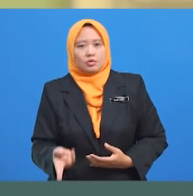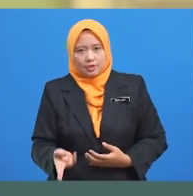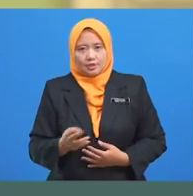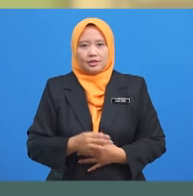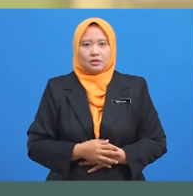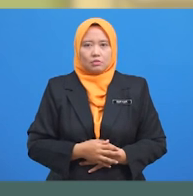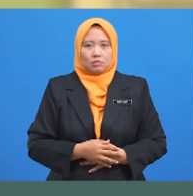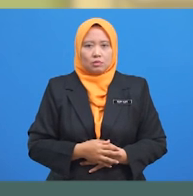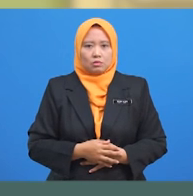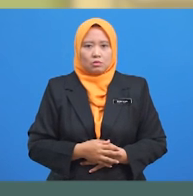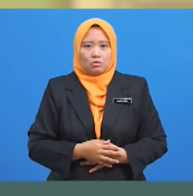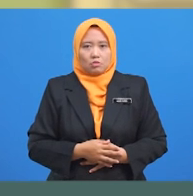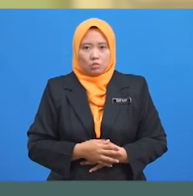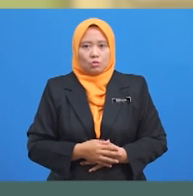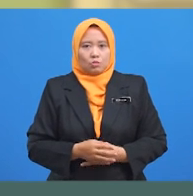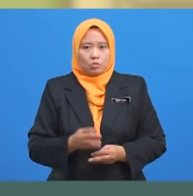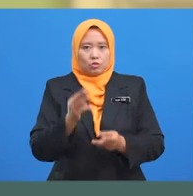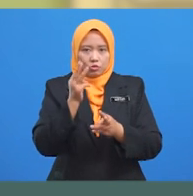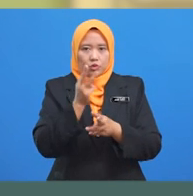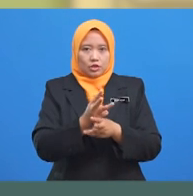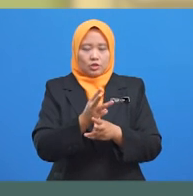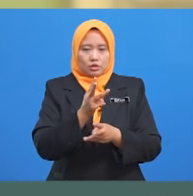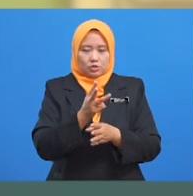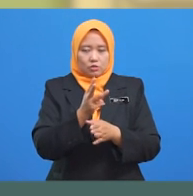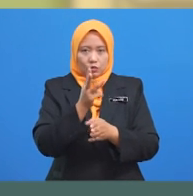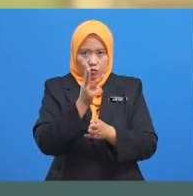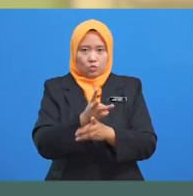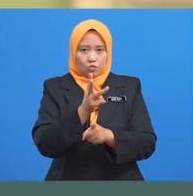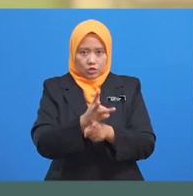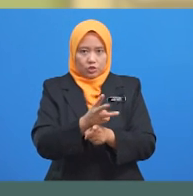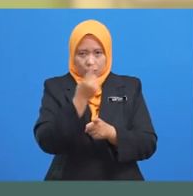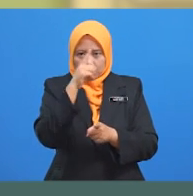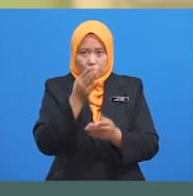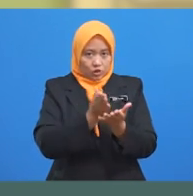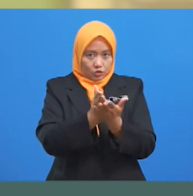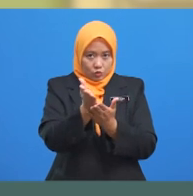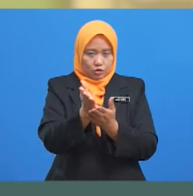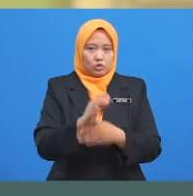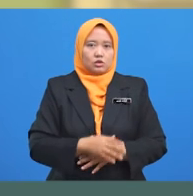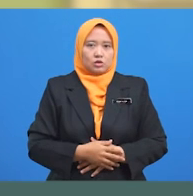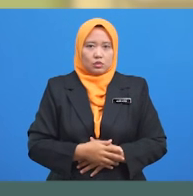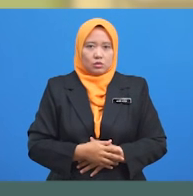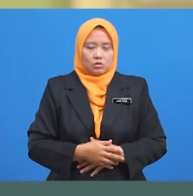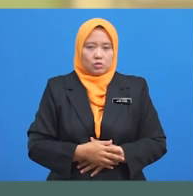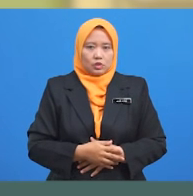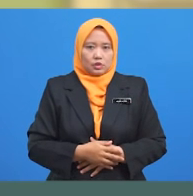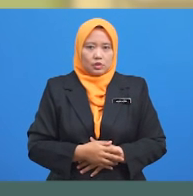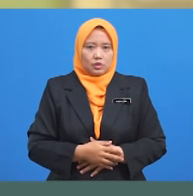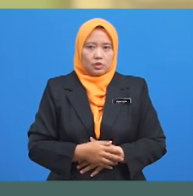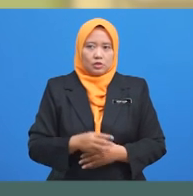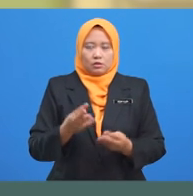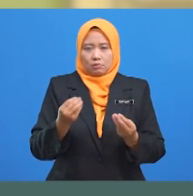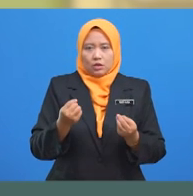penutupan operasi firma dalam jangka pendek? Terdapat 3 keadaan untuk firma menentukan sama